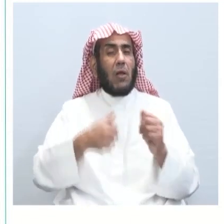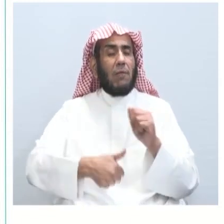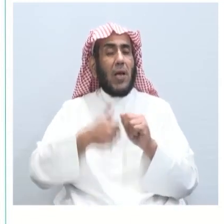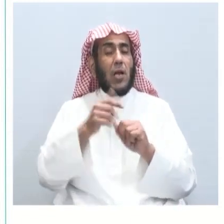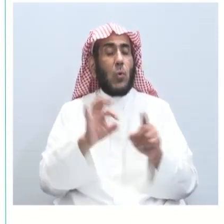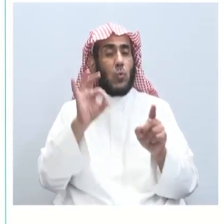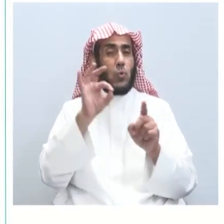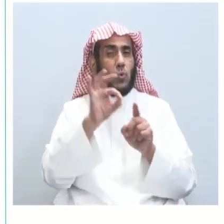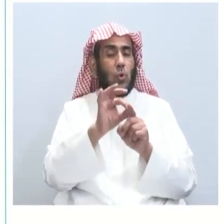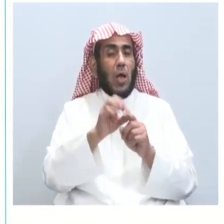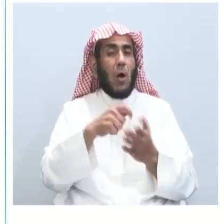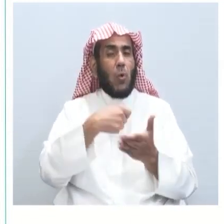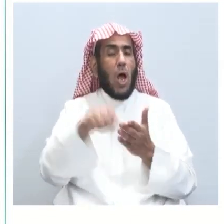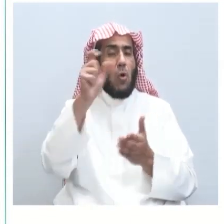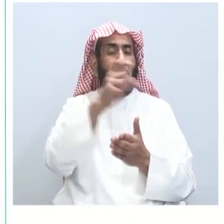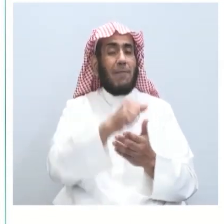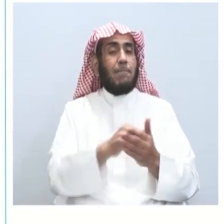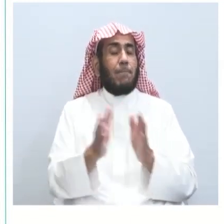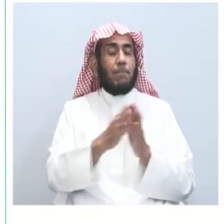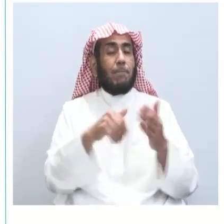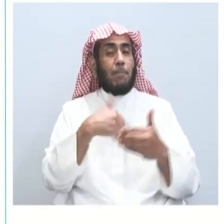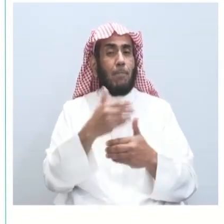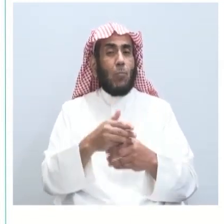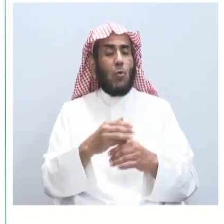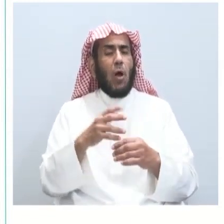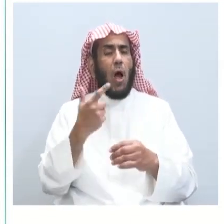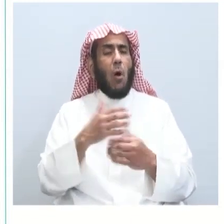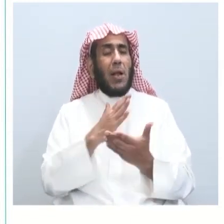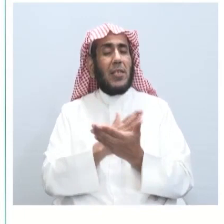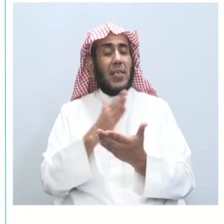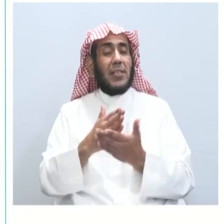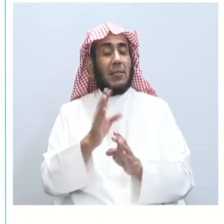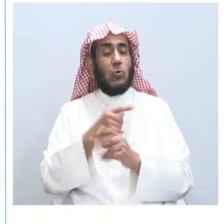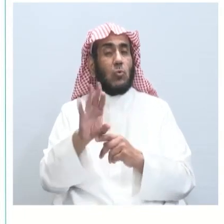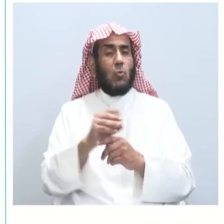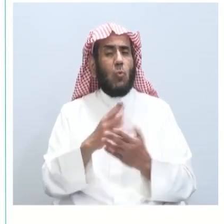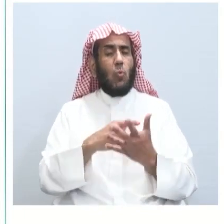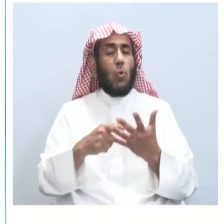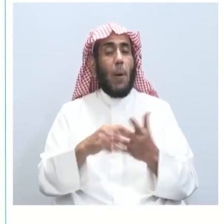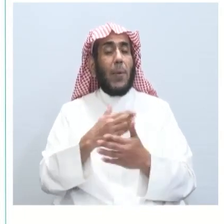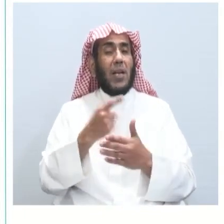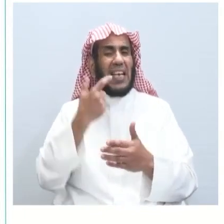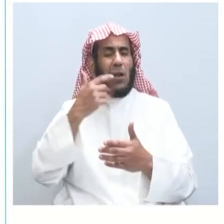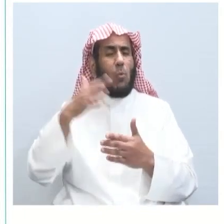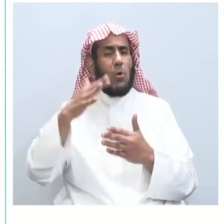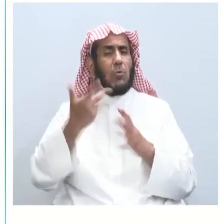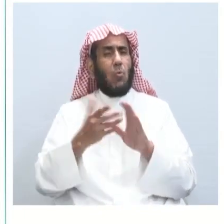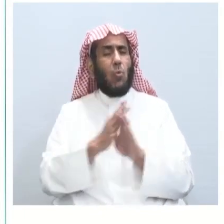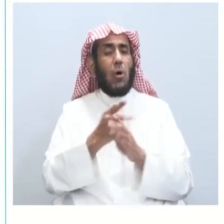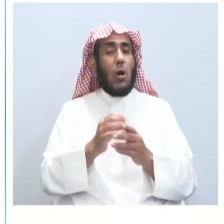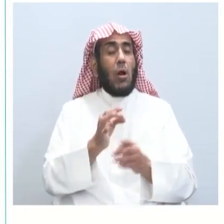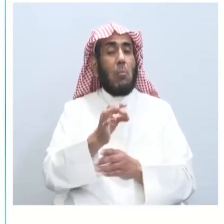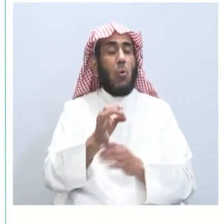الى هؤلاء العملاء ذكرنا ايضا هنالك عوامل لتقسيم السوق ذكرنا عوامل قد تكون بناء على العمر بناء على الموقع